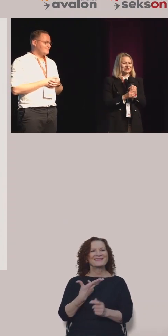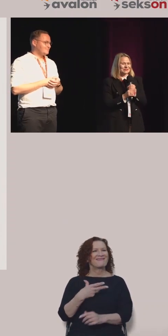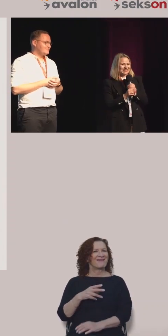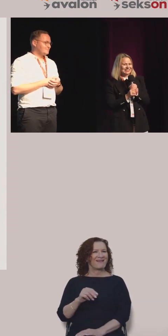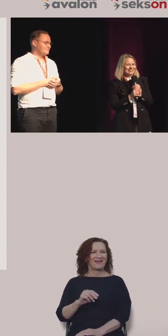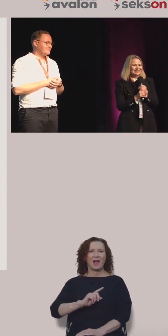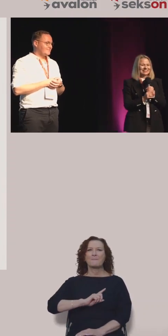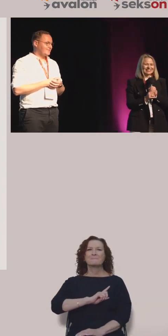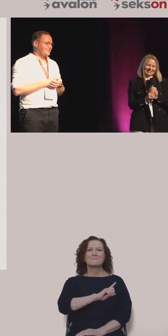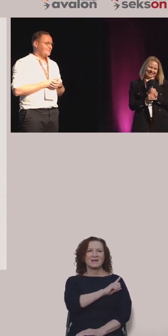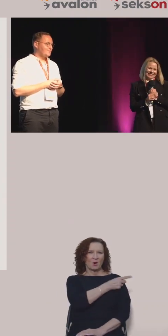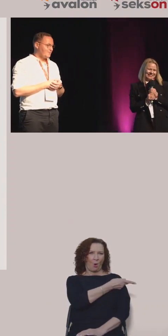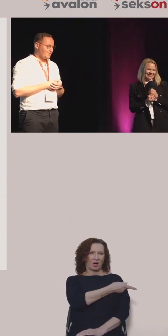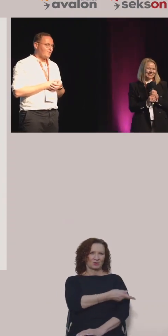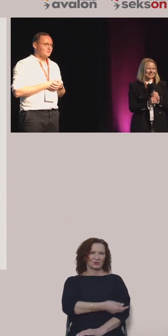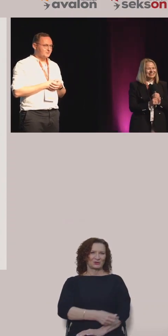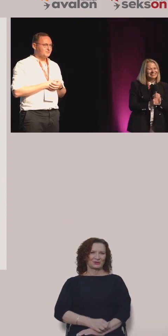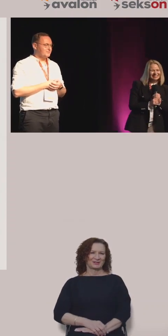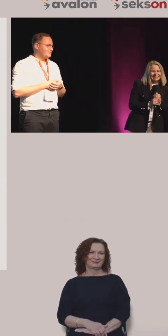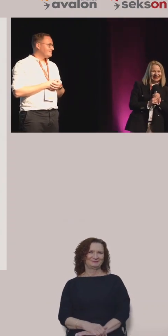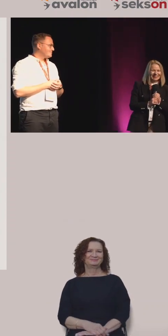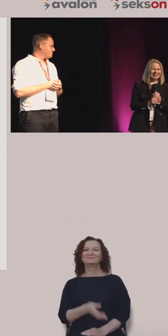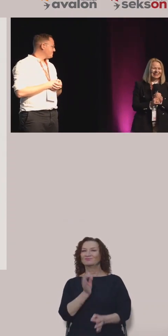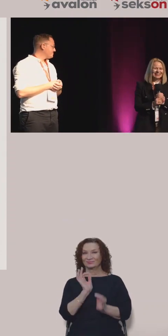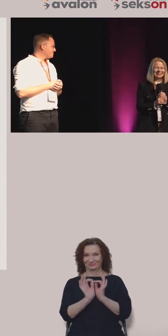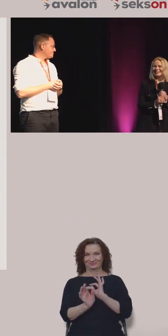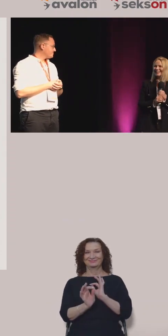Miłość, dokładnie.